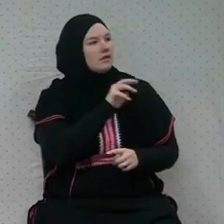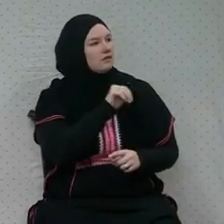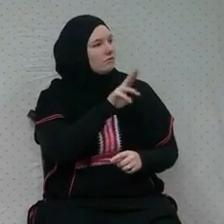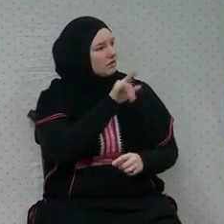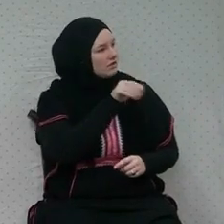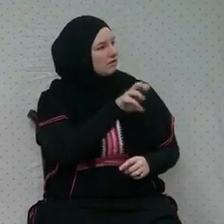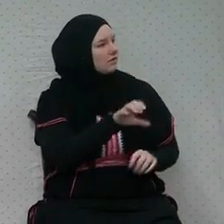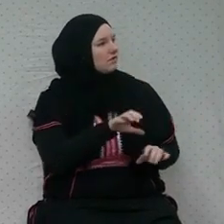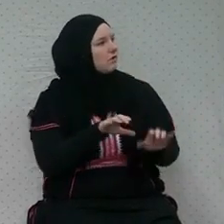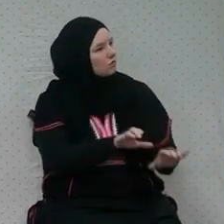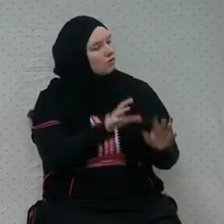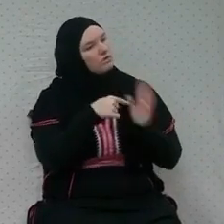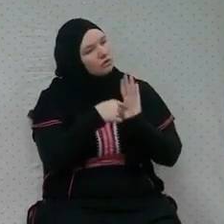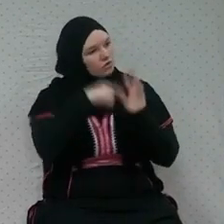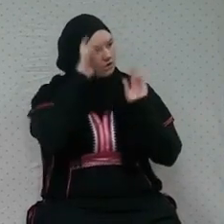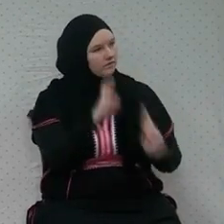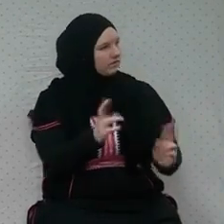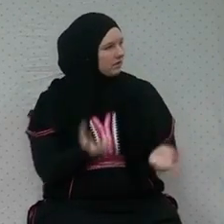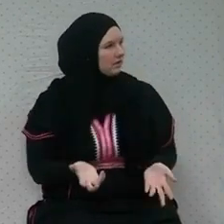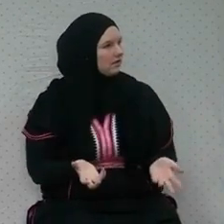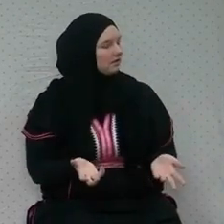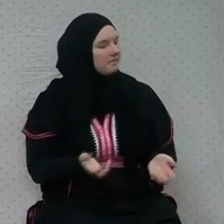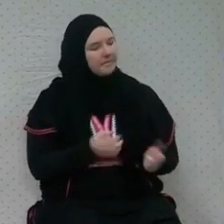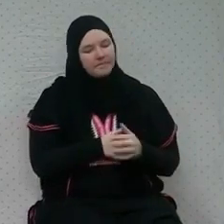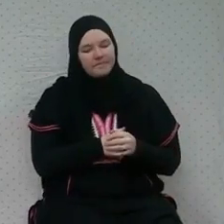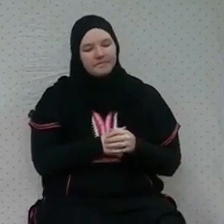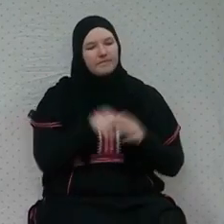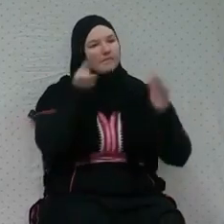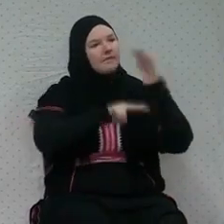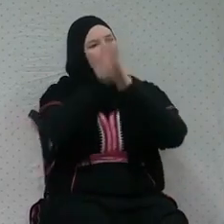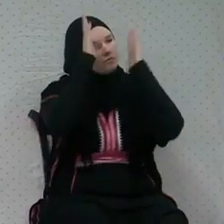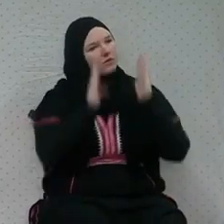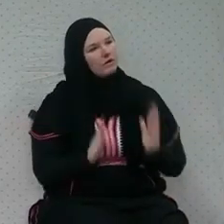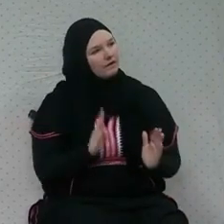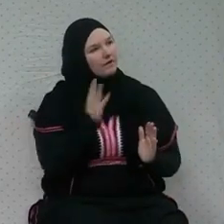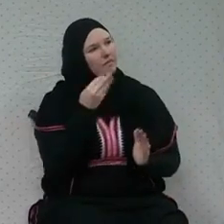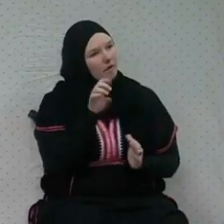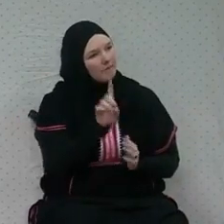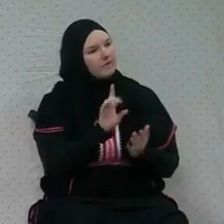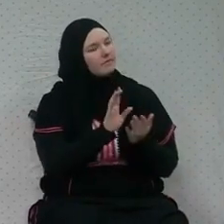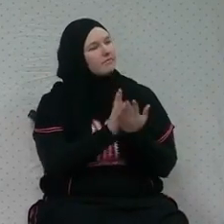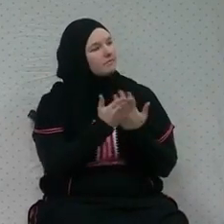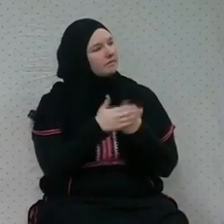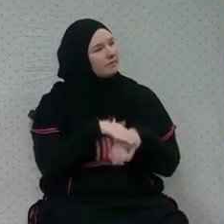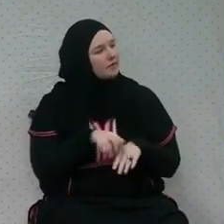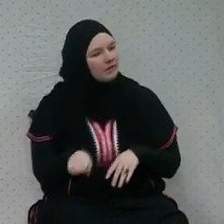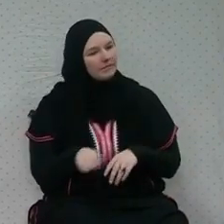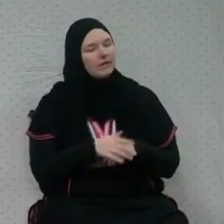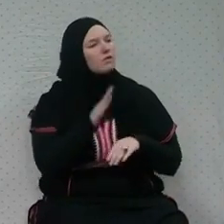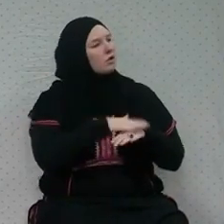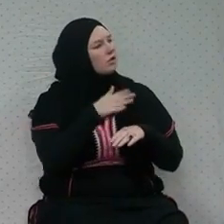to showing respect. The Prophet ﷺ was in a trip,